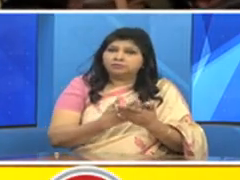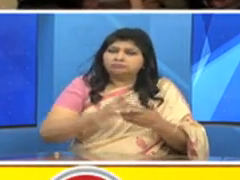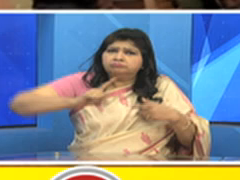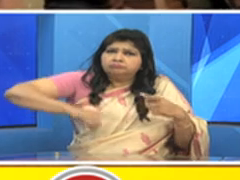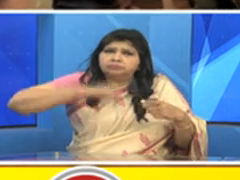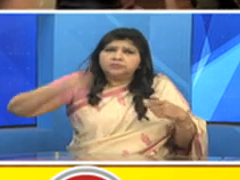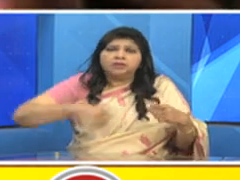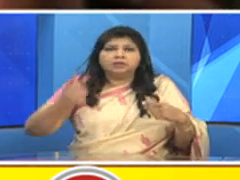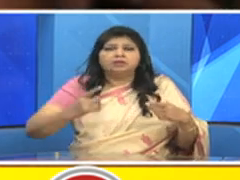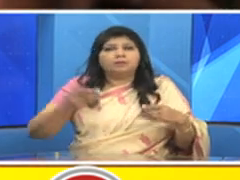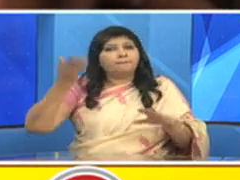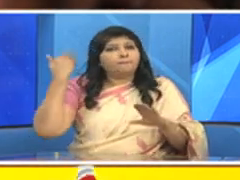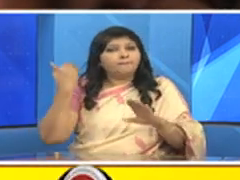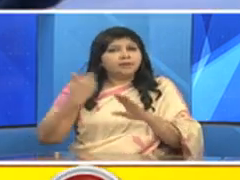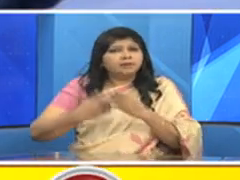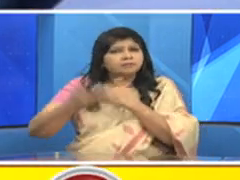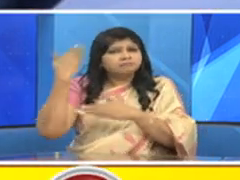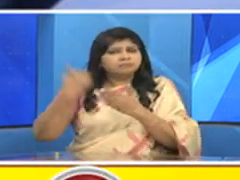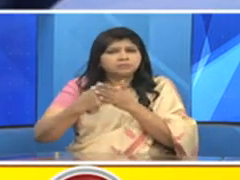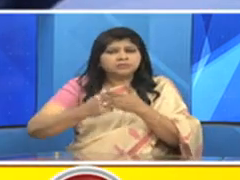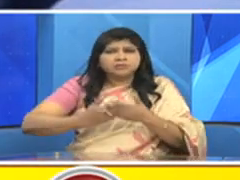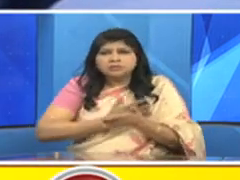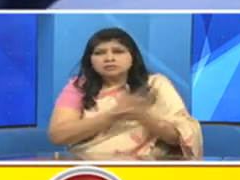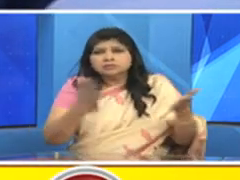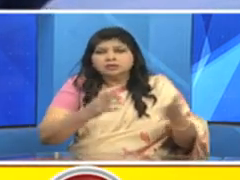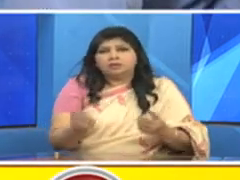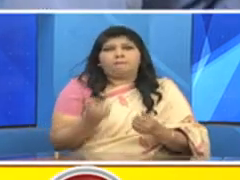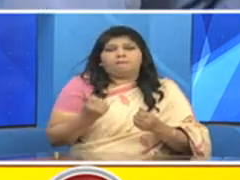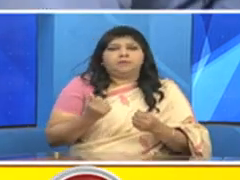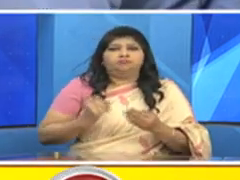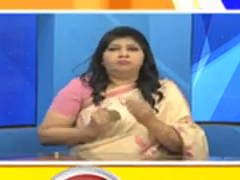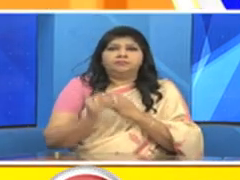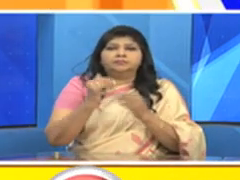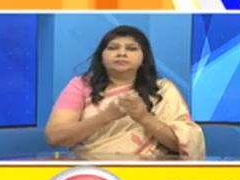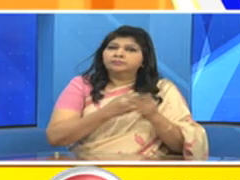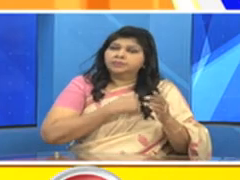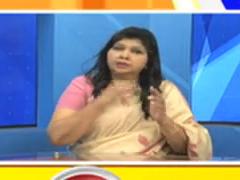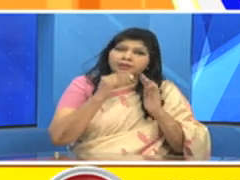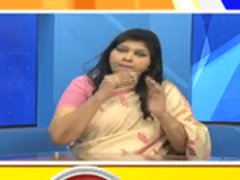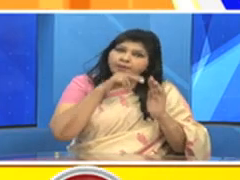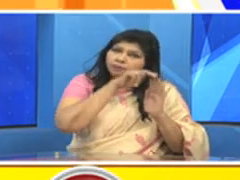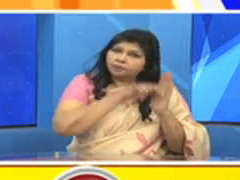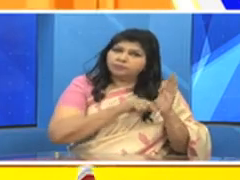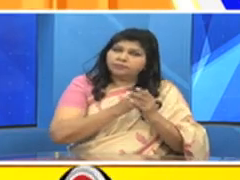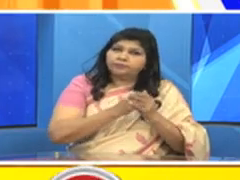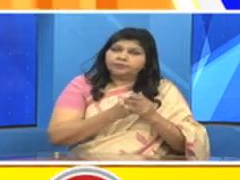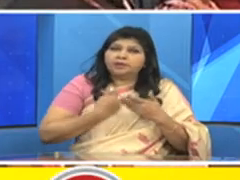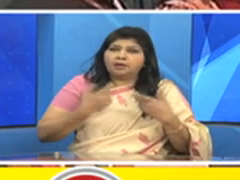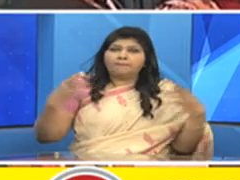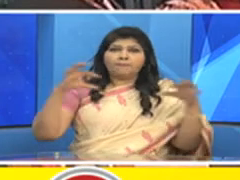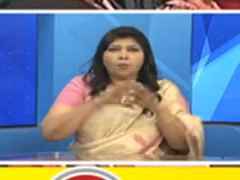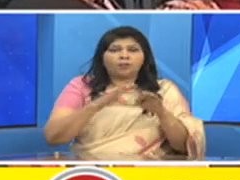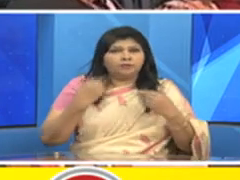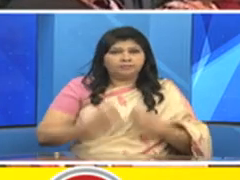दिन पहले से अधिक मजबूत होती जाती है। साथियों, मन की बात के मंच पर हम सब एक बार फिर इकट्ठा हुए